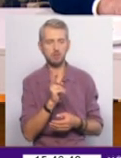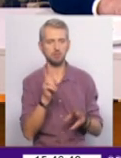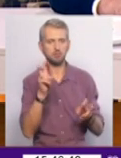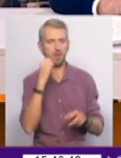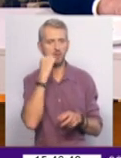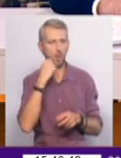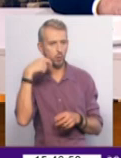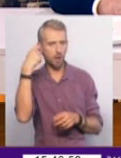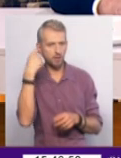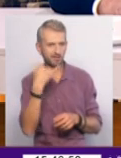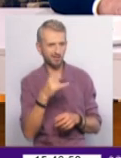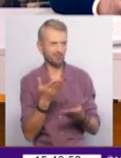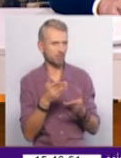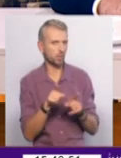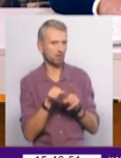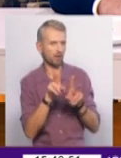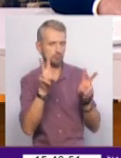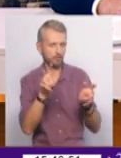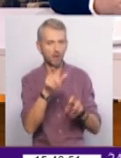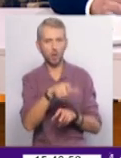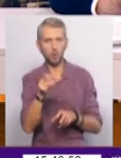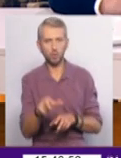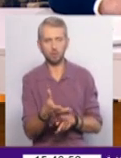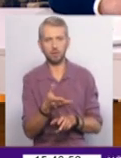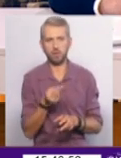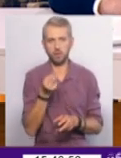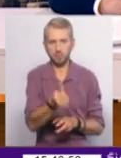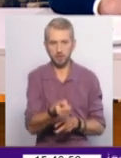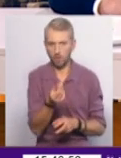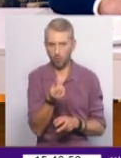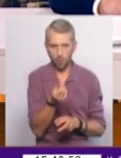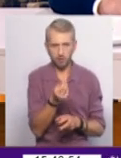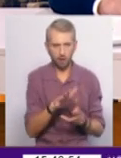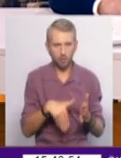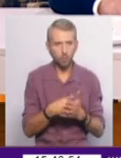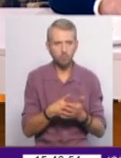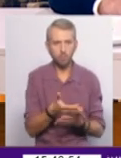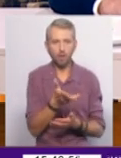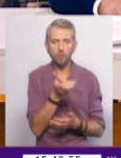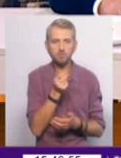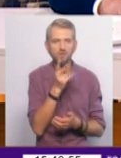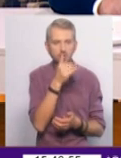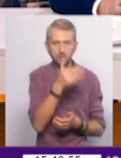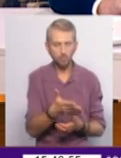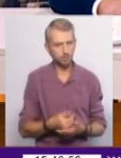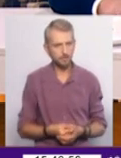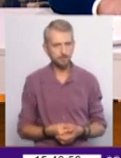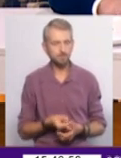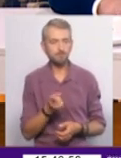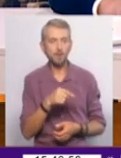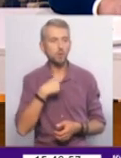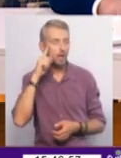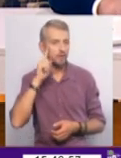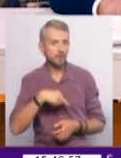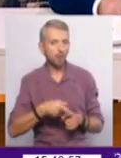Стародарницький, да, він якось так називається, люди отримали, заплатили кошти, ніяк не можуть отримати квартири. Те, що я знаю, що